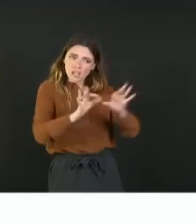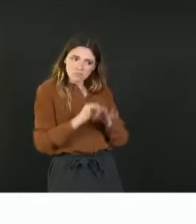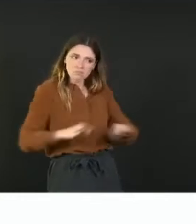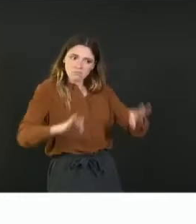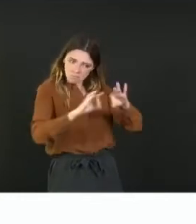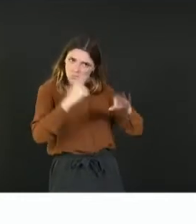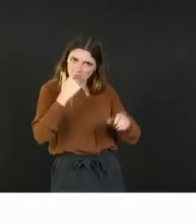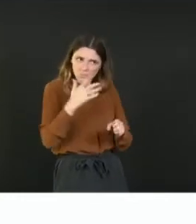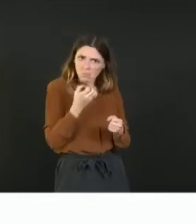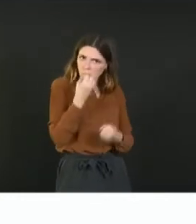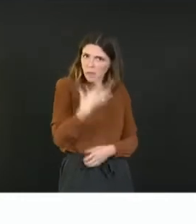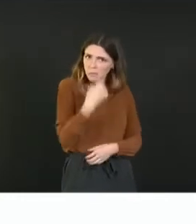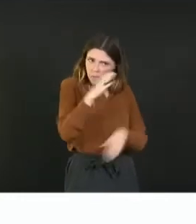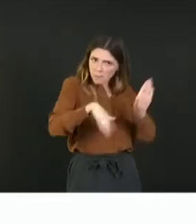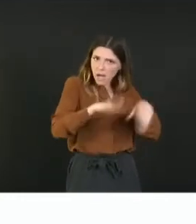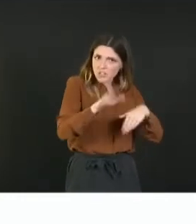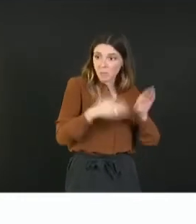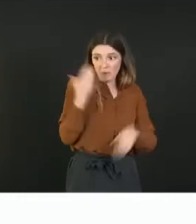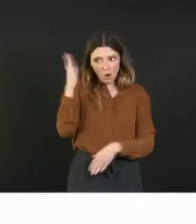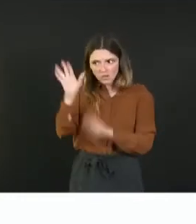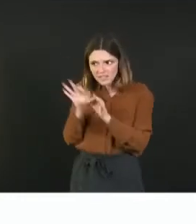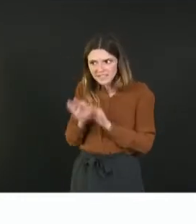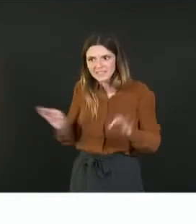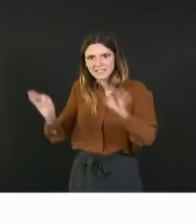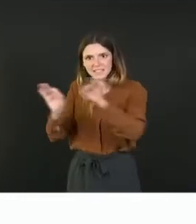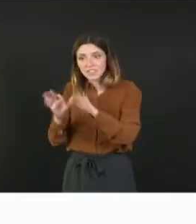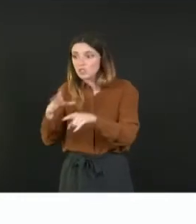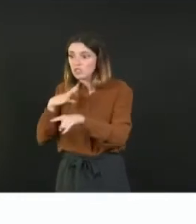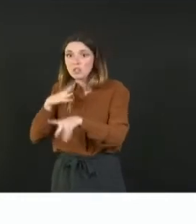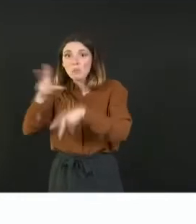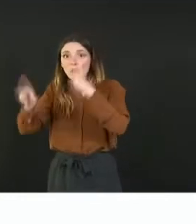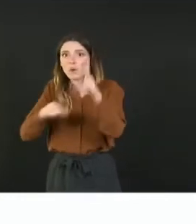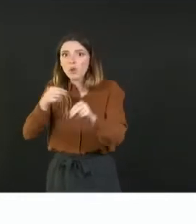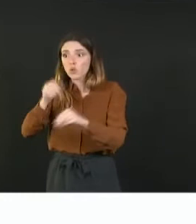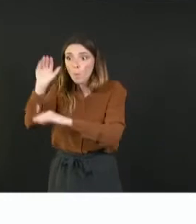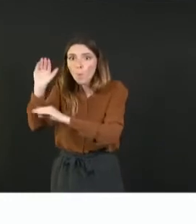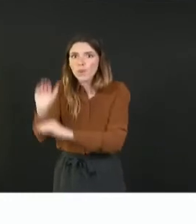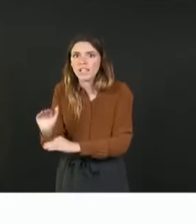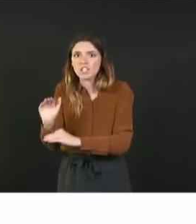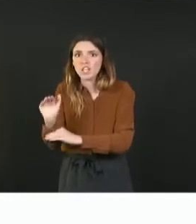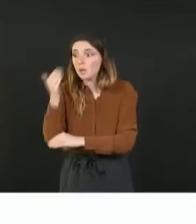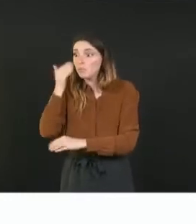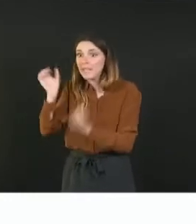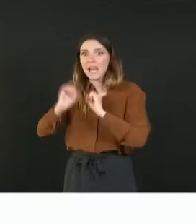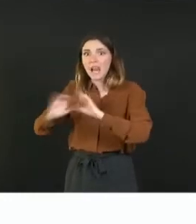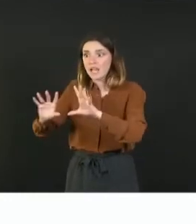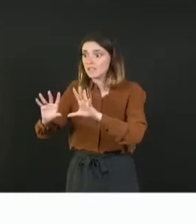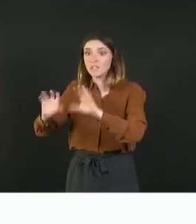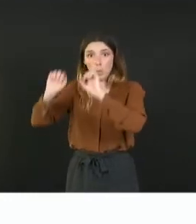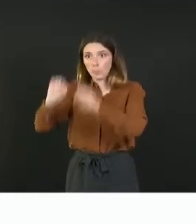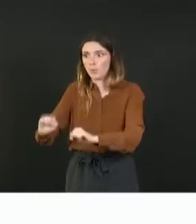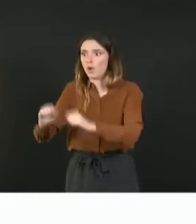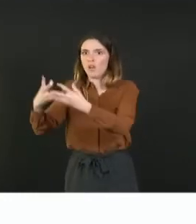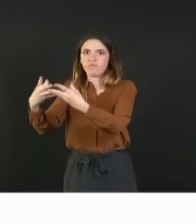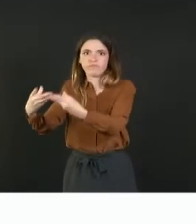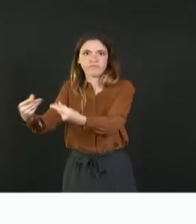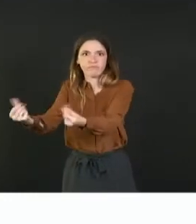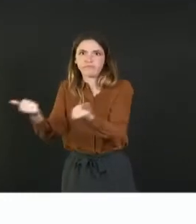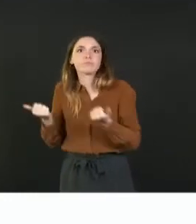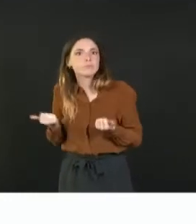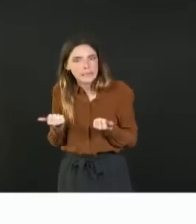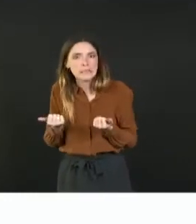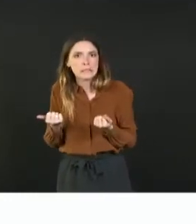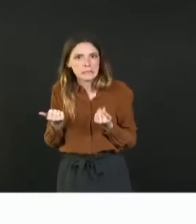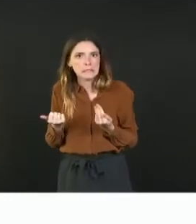certains sites, on ne peut pas le faire parce qu'on remettra en cause la protection de certaines plantes. Donc je voulais quand même attirer. Et puis les ORE,